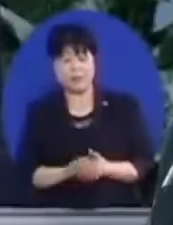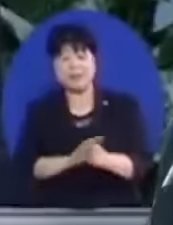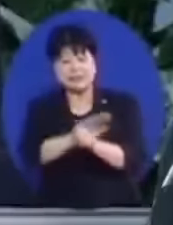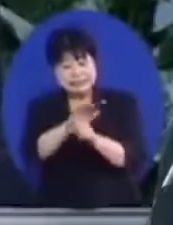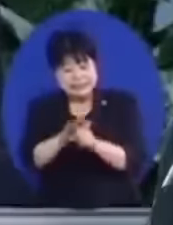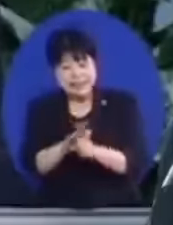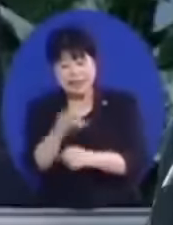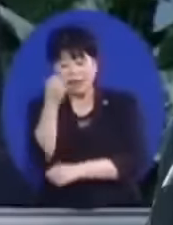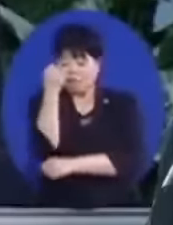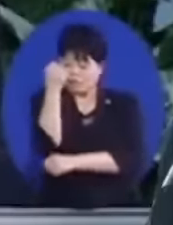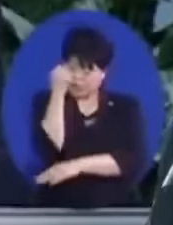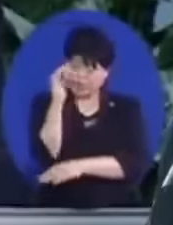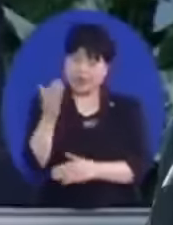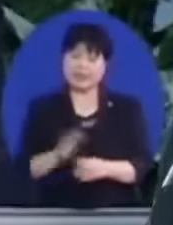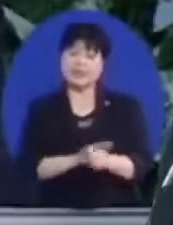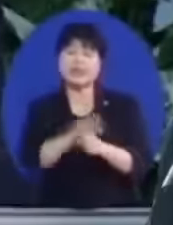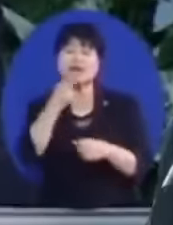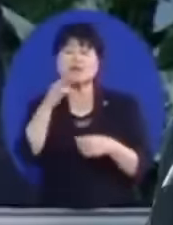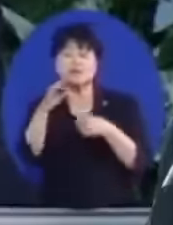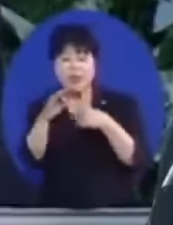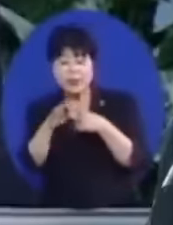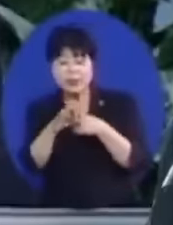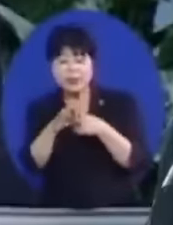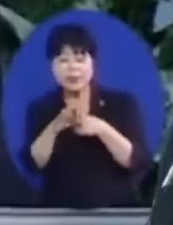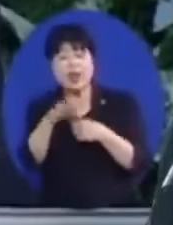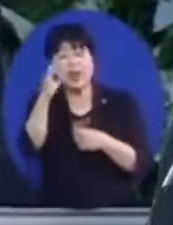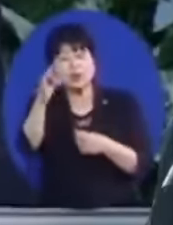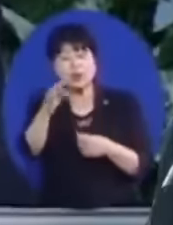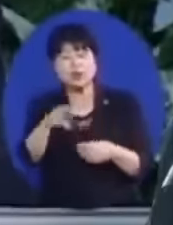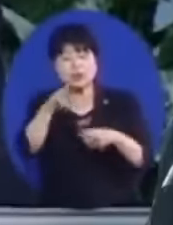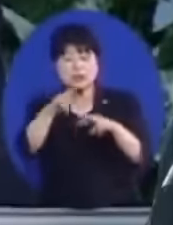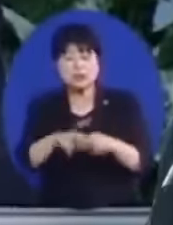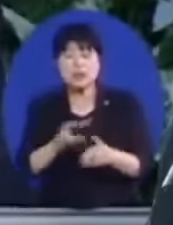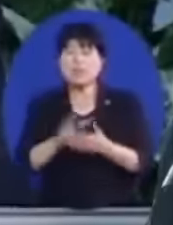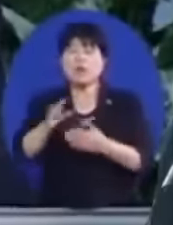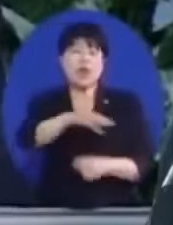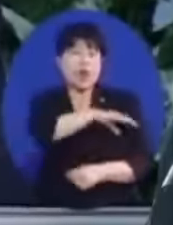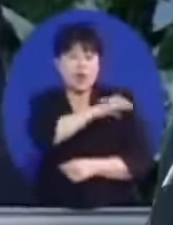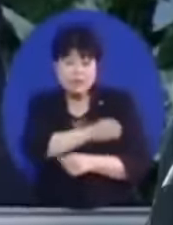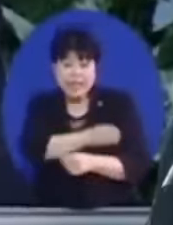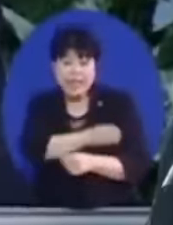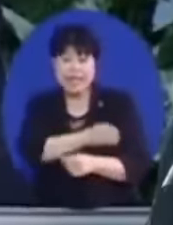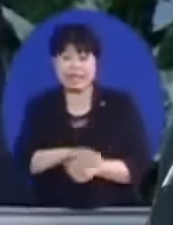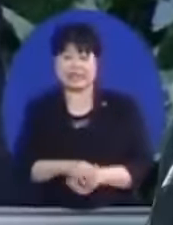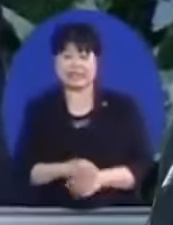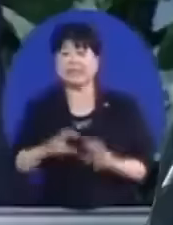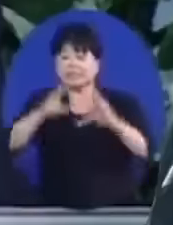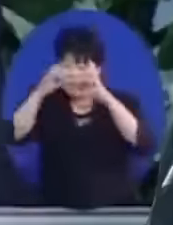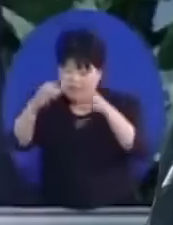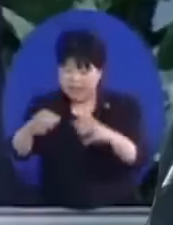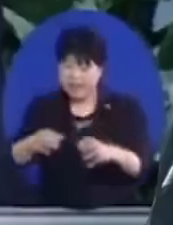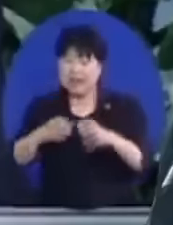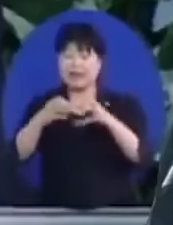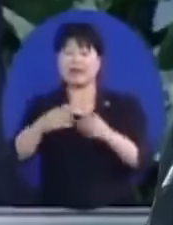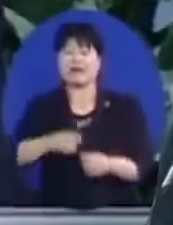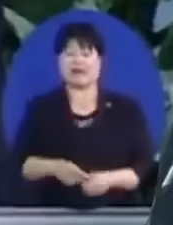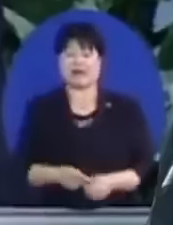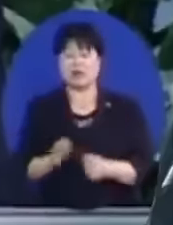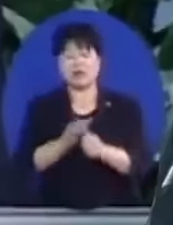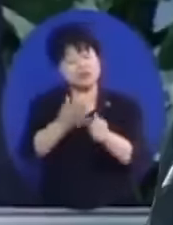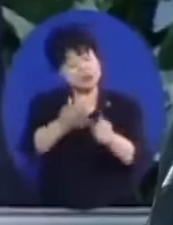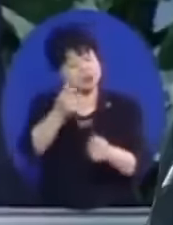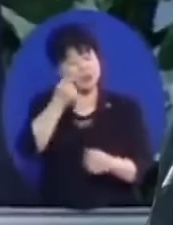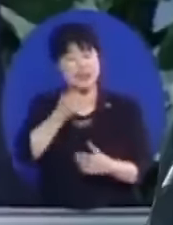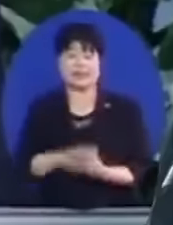사랑의 그 뿌리가 되는 것입니다. 사랑이 없으면 돈이나 집이나 명예나 권세나 세상 것이 위로가